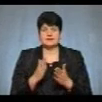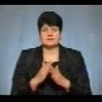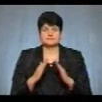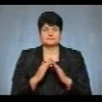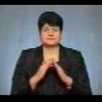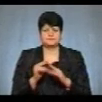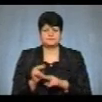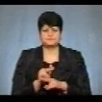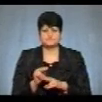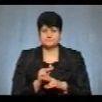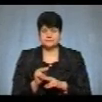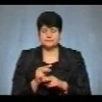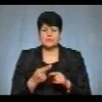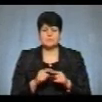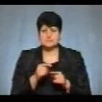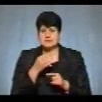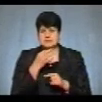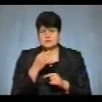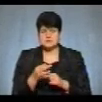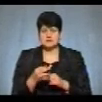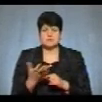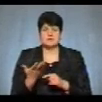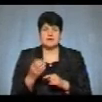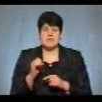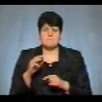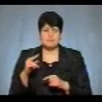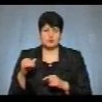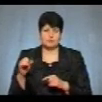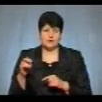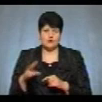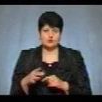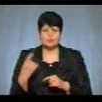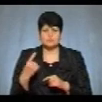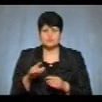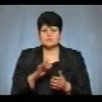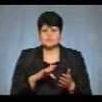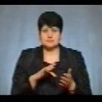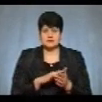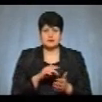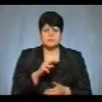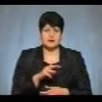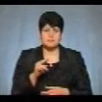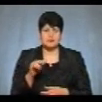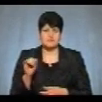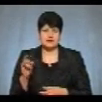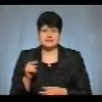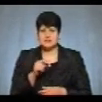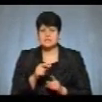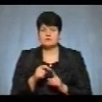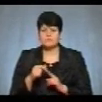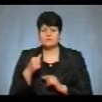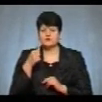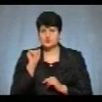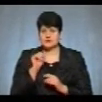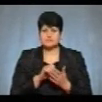амбулаторному лікуванні. Про це повідомила епідеміолог обласного лабораторного центру Міністерства охорони здоров'я України Марія Павєлєва. За її словами,